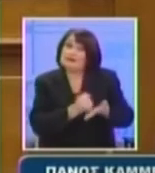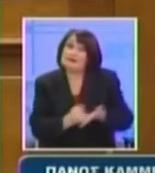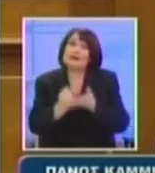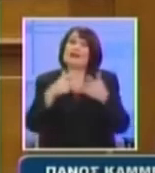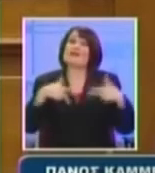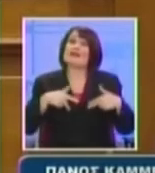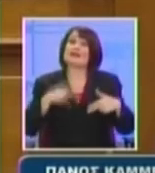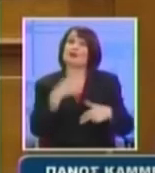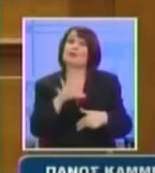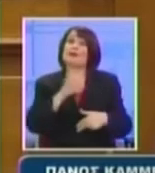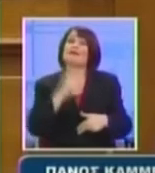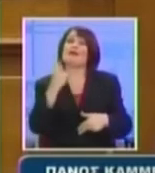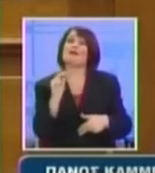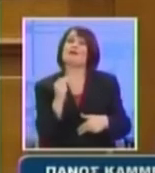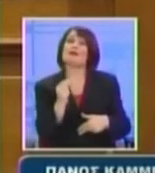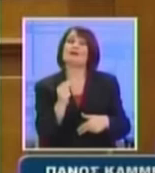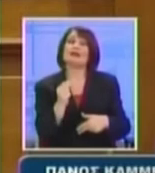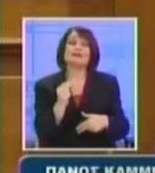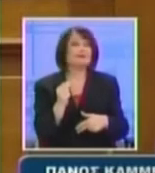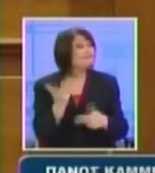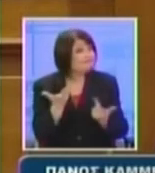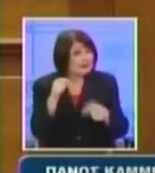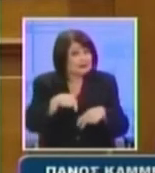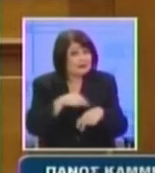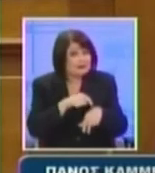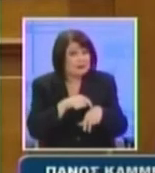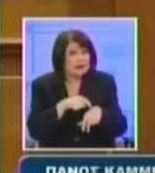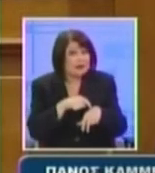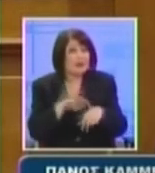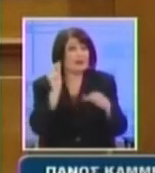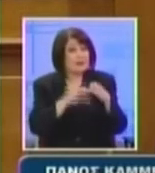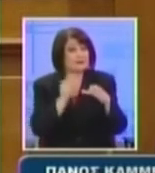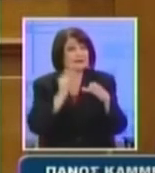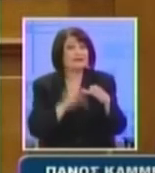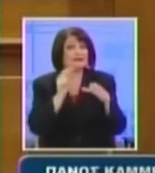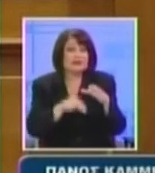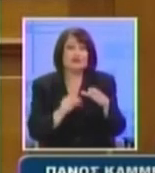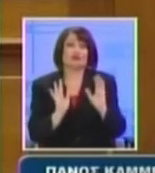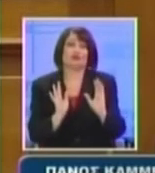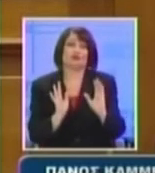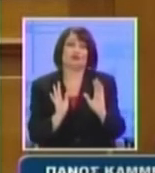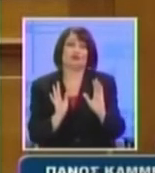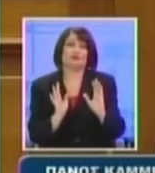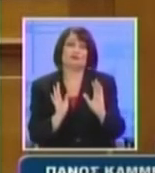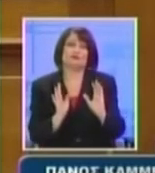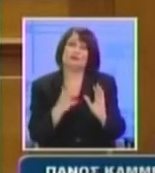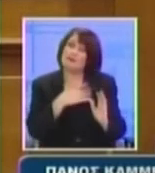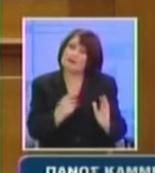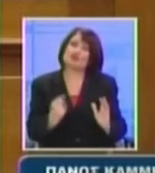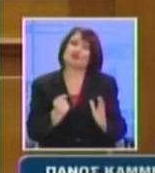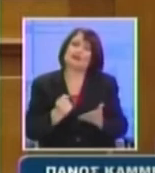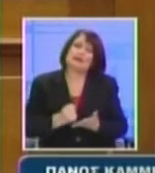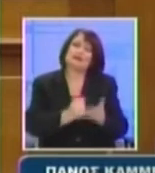δηλαδή 151 βουλευτές σήμερα θα ψηφίσουν και θα δώσουν ψήφο εμπιστοσύνη σε